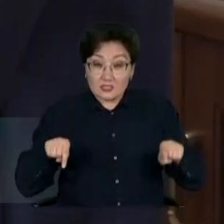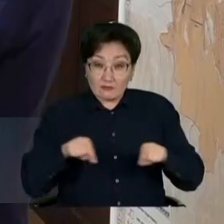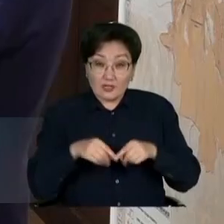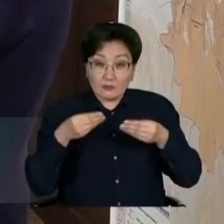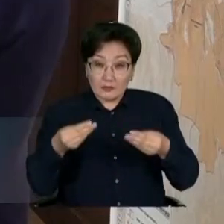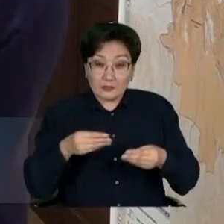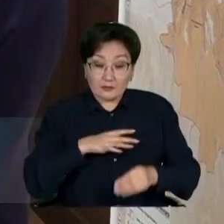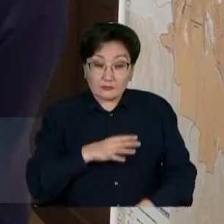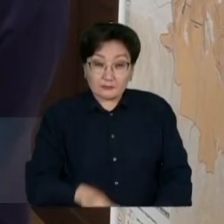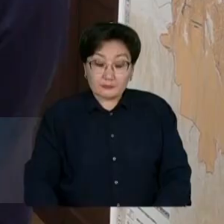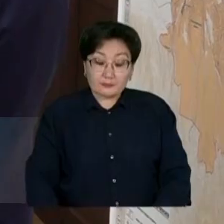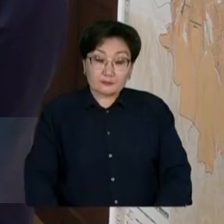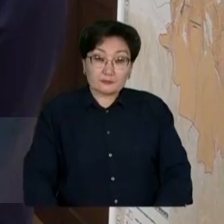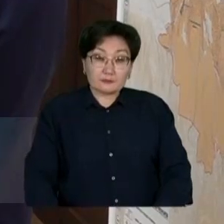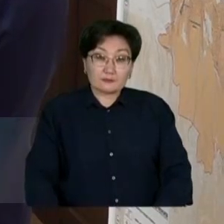берілді.